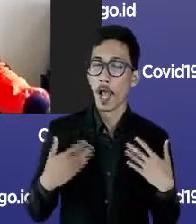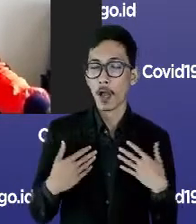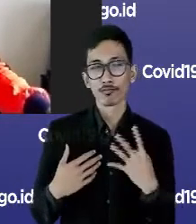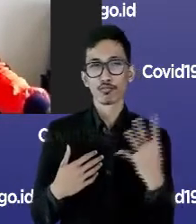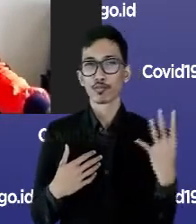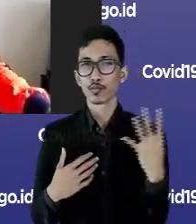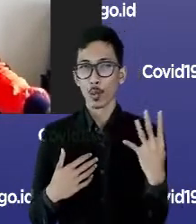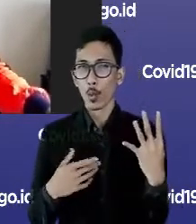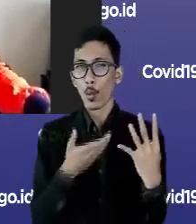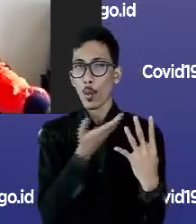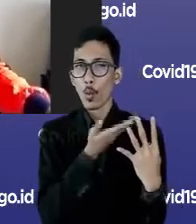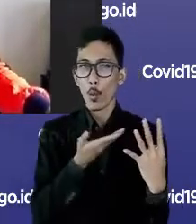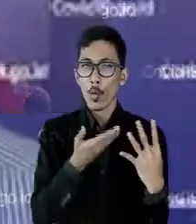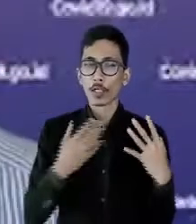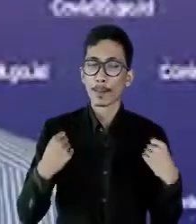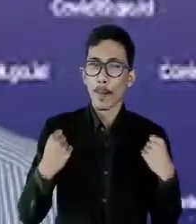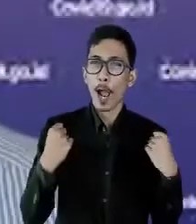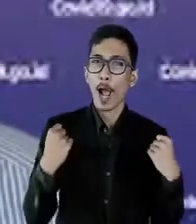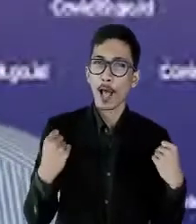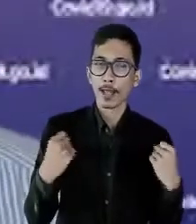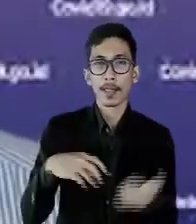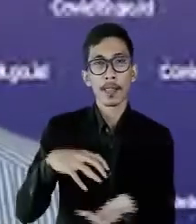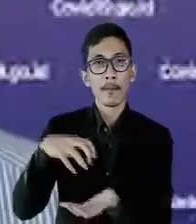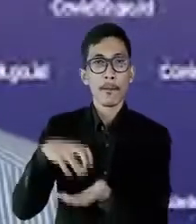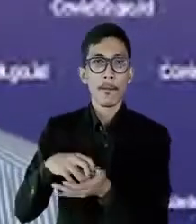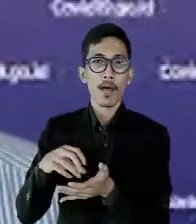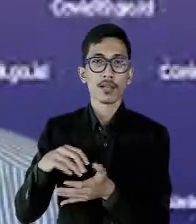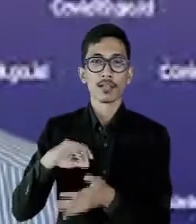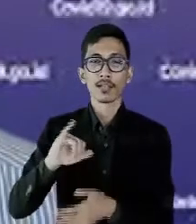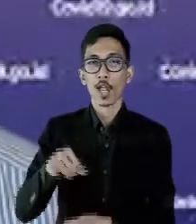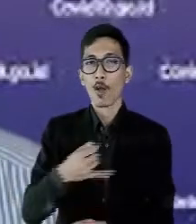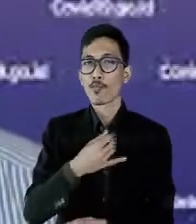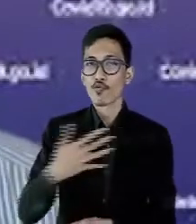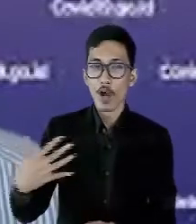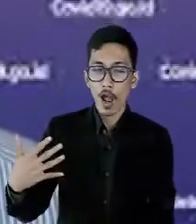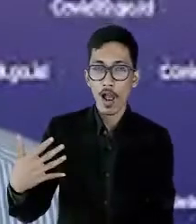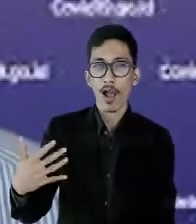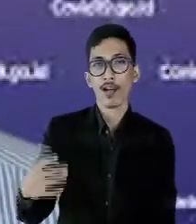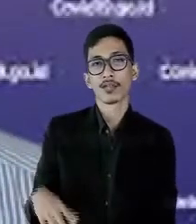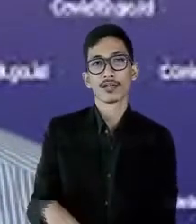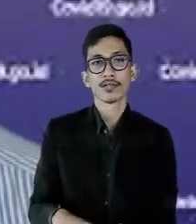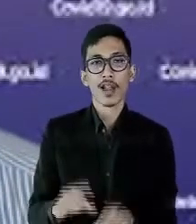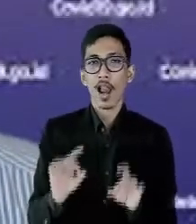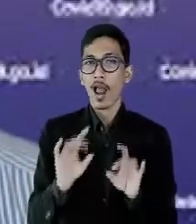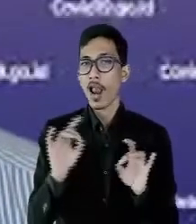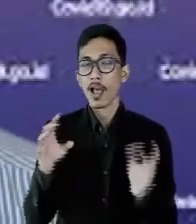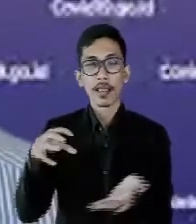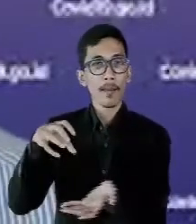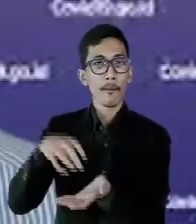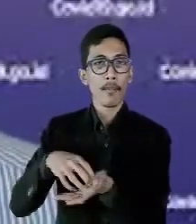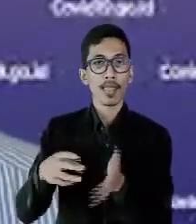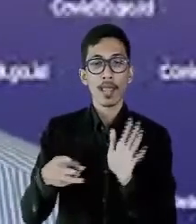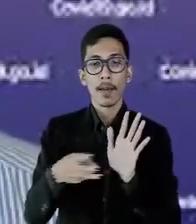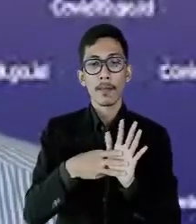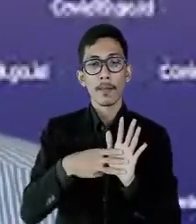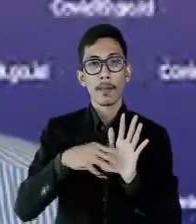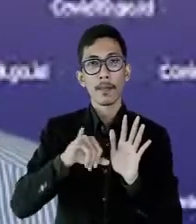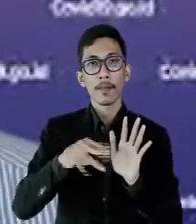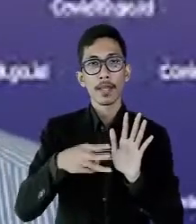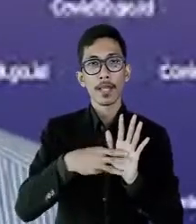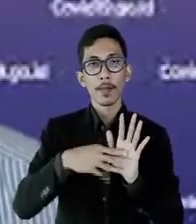bapak-bapak yang sangat bersemangat di Kota Jayapura, di Kabupaten Jayapura, di Kabupaten Mimika, dan